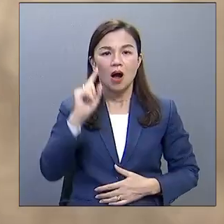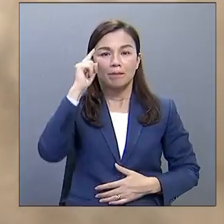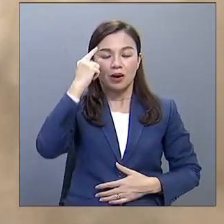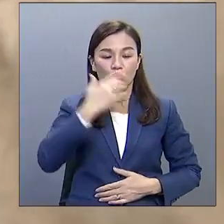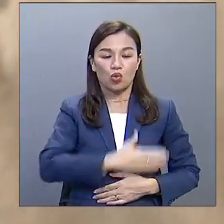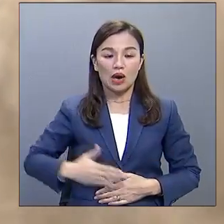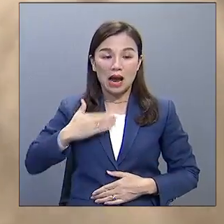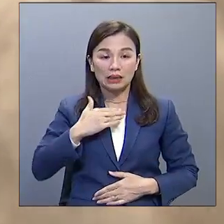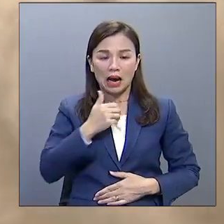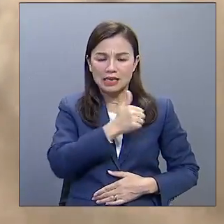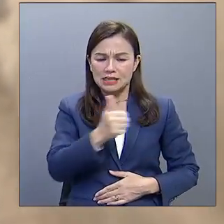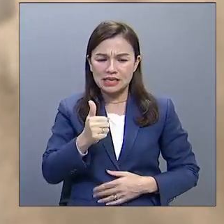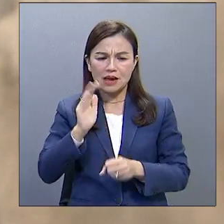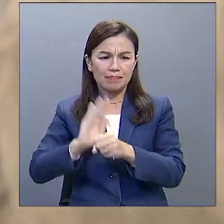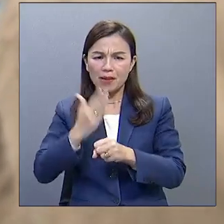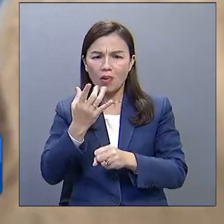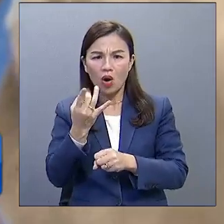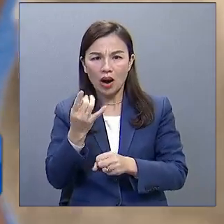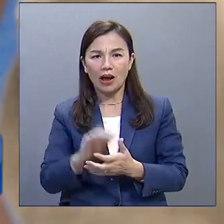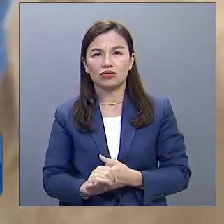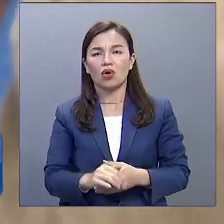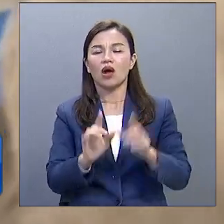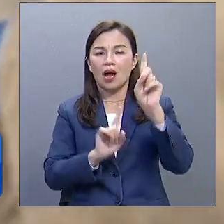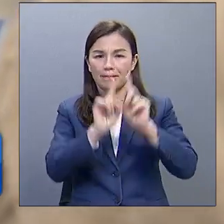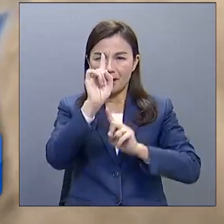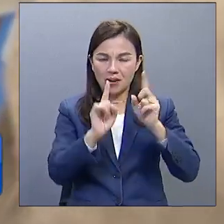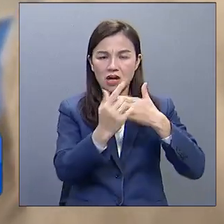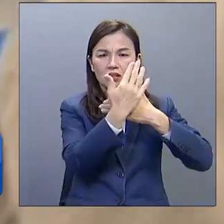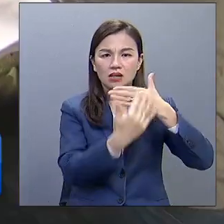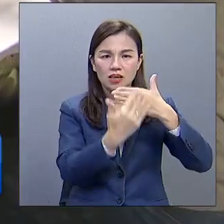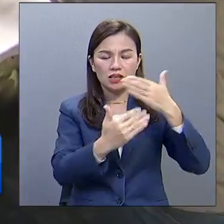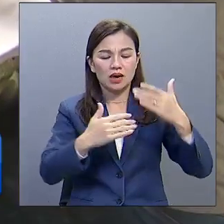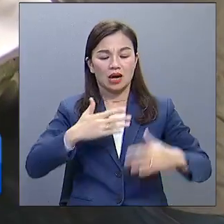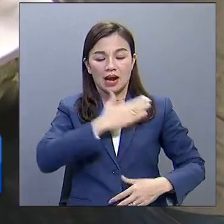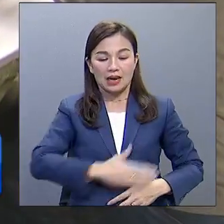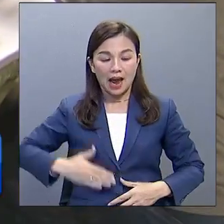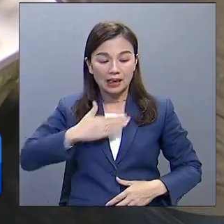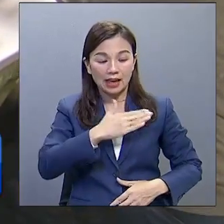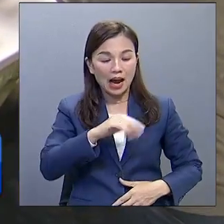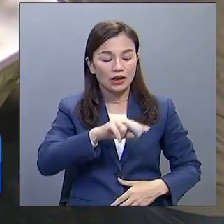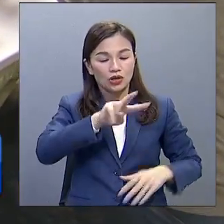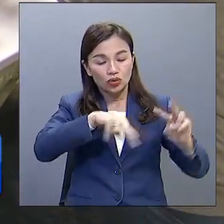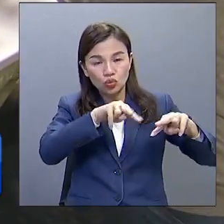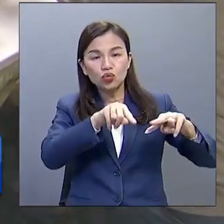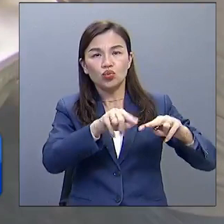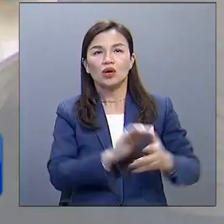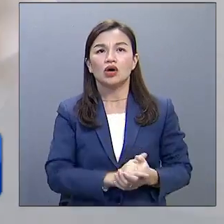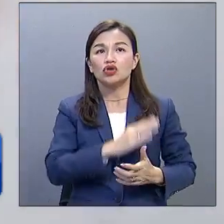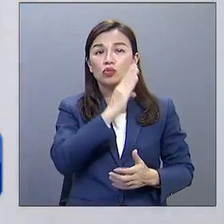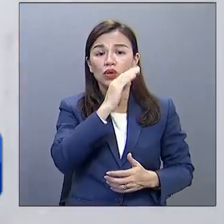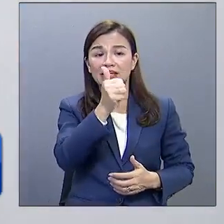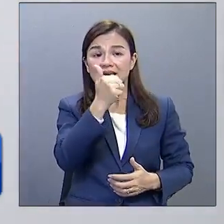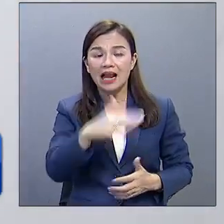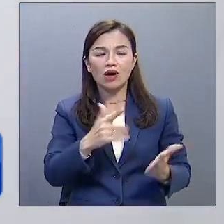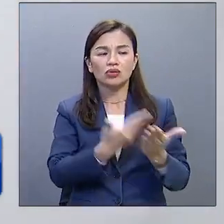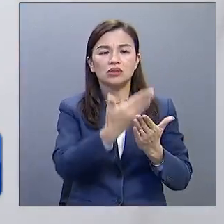จะให้เช็คโดยละเอียดว่าเราขาดอะไรนะคะมันก็จะมีตรวจเลือดได้ว่าเราขาดตัวไหนถ้าขาดแล้วก็ทานถ้าไม่ขาดแล้วไม่ต้องทานเพราะว่าวิต